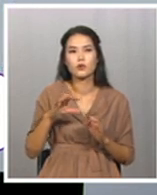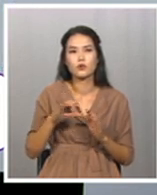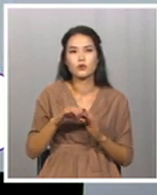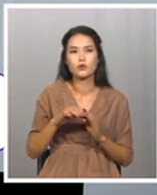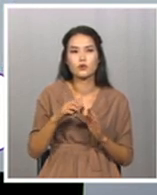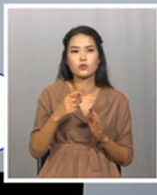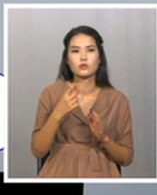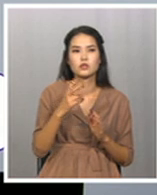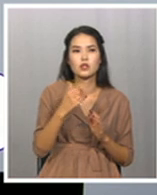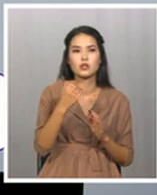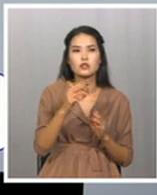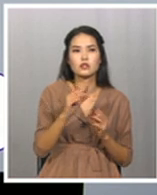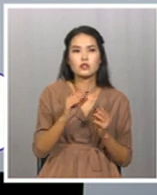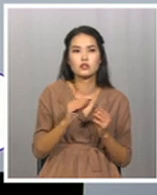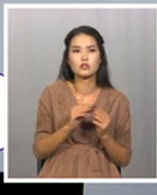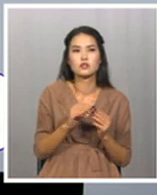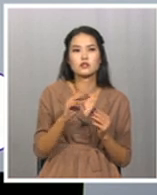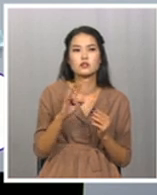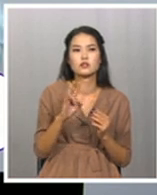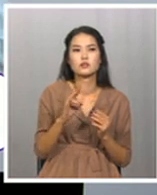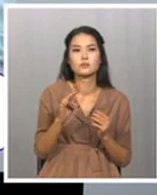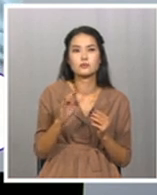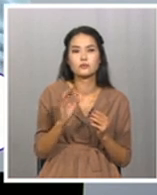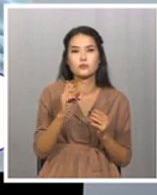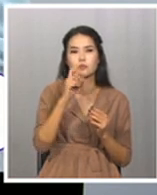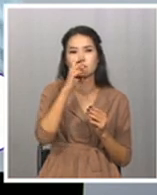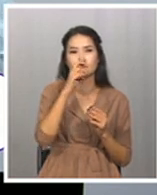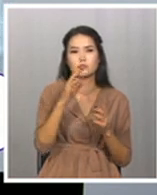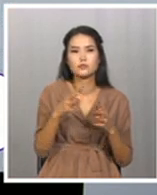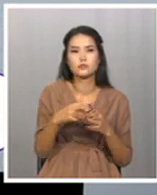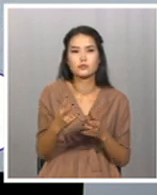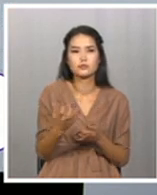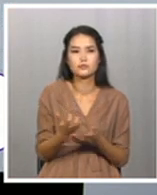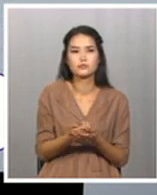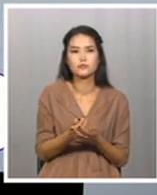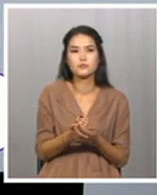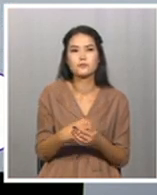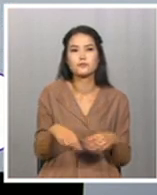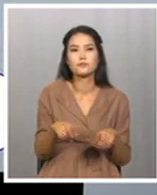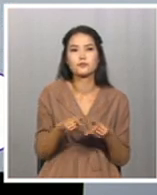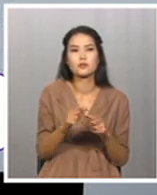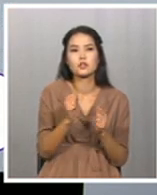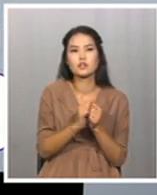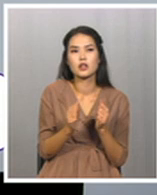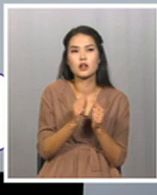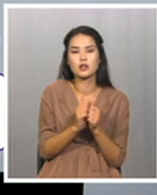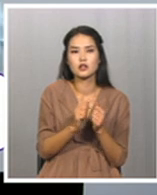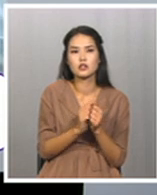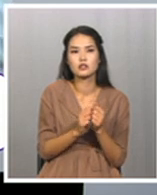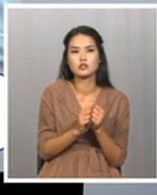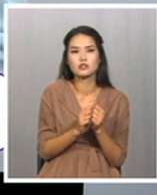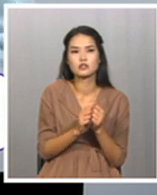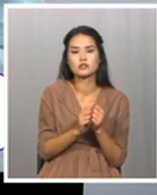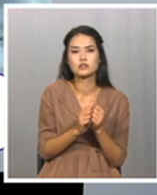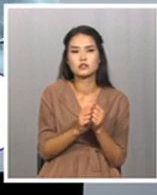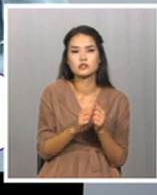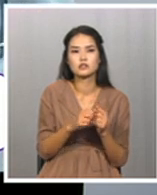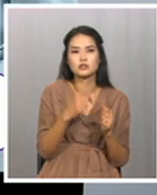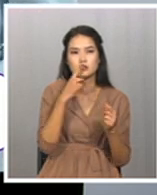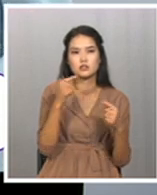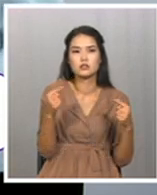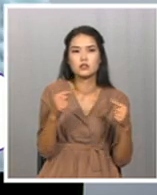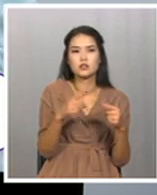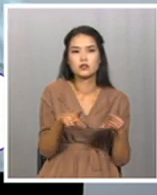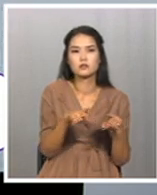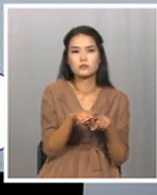натрий гидроксидінің және фосфор қышқылының зат мөлшерлерін табамыз. Осы жерде әрбір заттың алдындағы коэффициенттері бірге